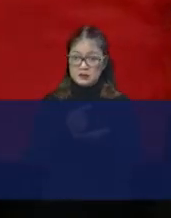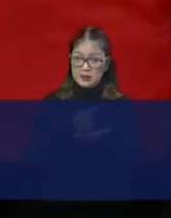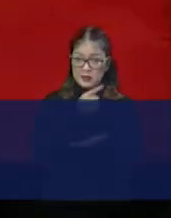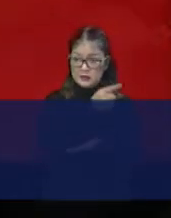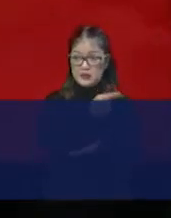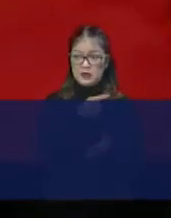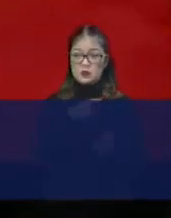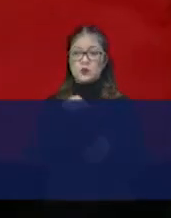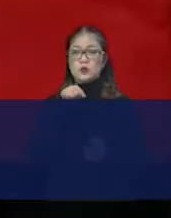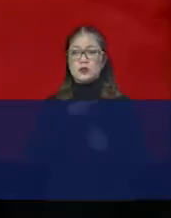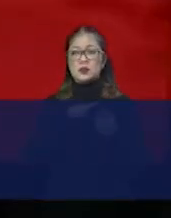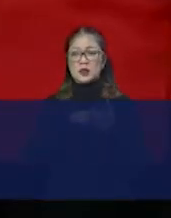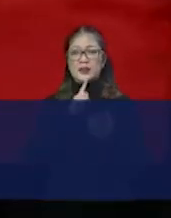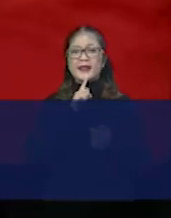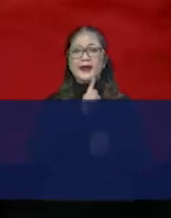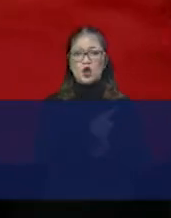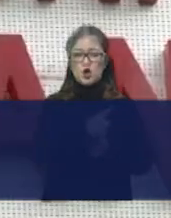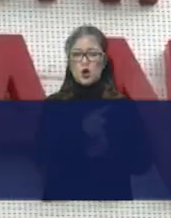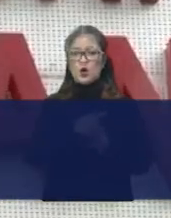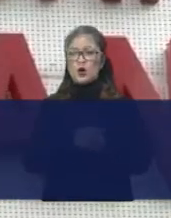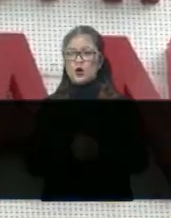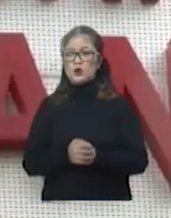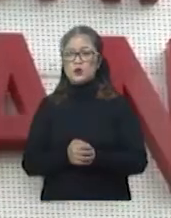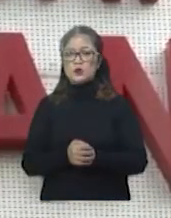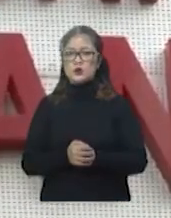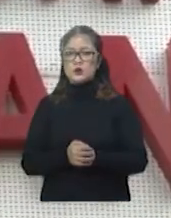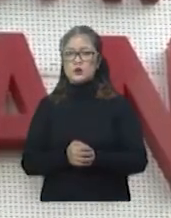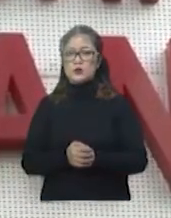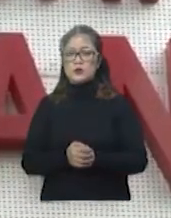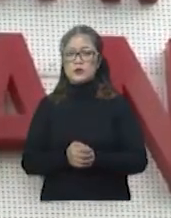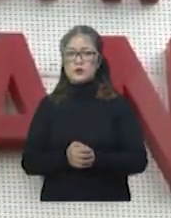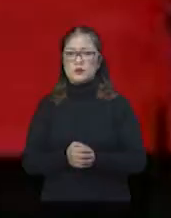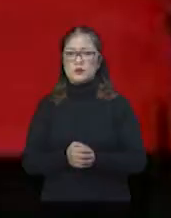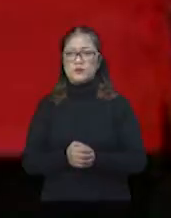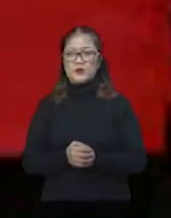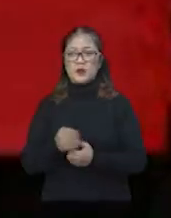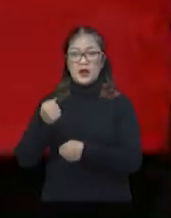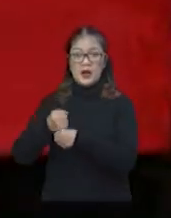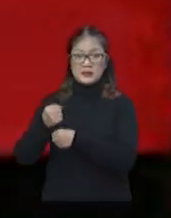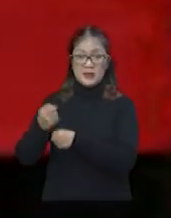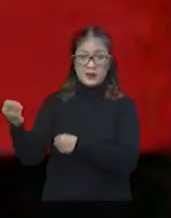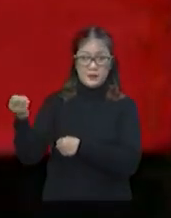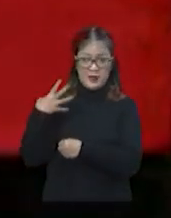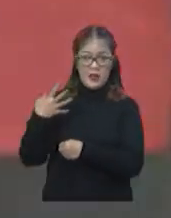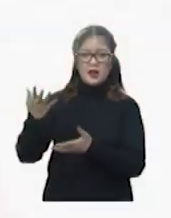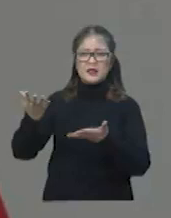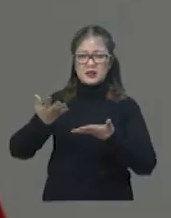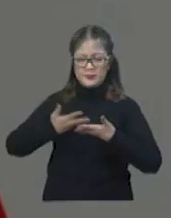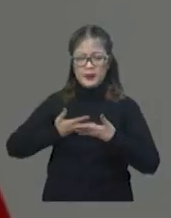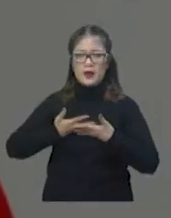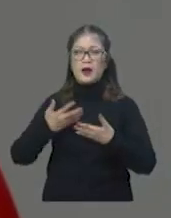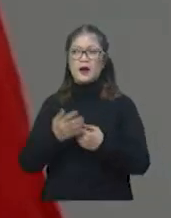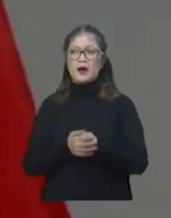lisan kepada Pak Ganjar Pranowo sebagai kader. Dari sanksi ini, Ganjar menyatakan menerima dan siap menjalankan perintah partai.